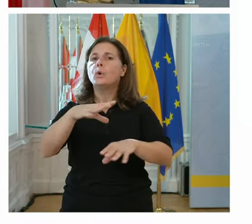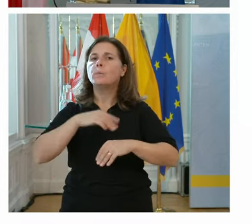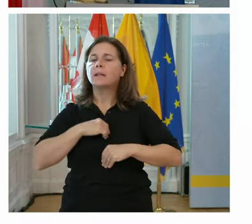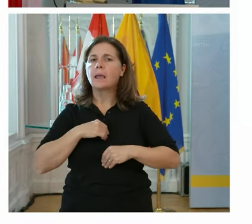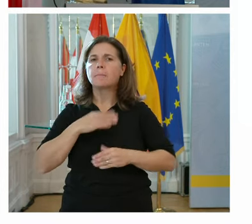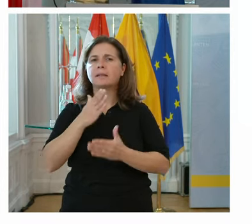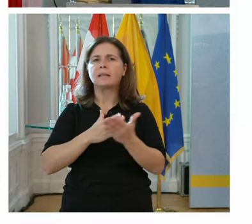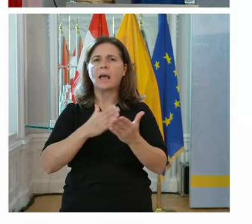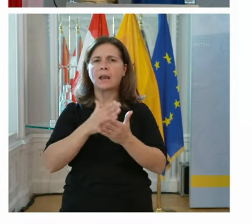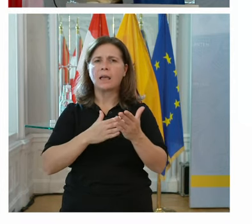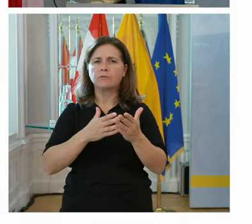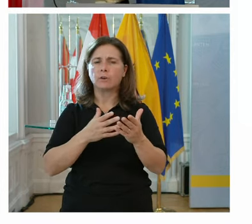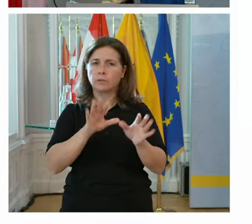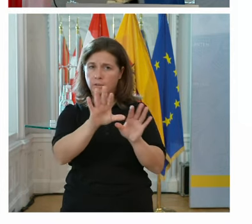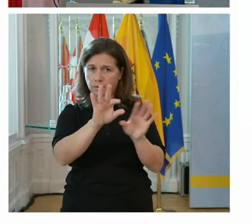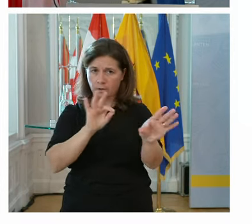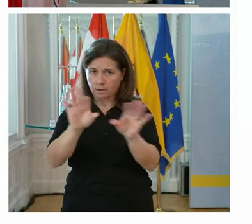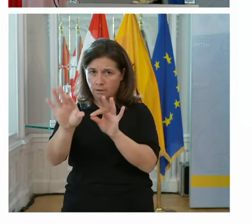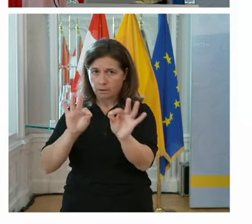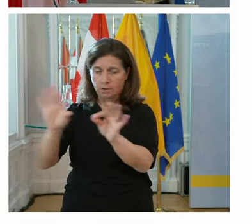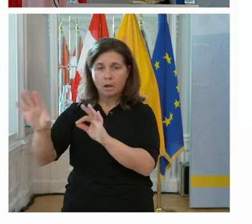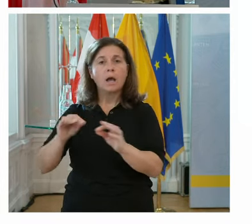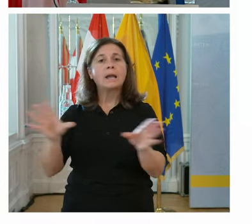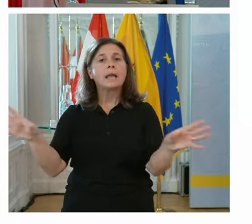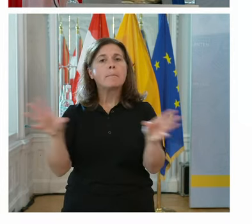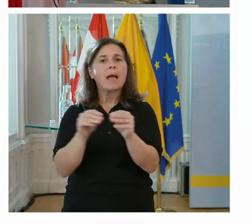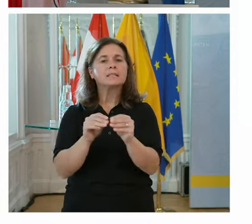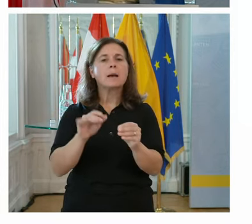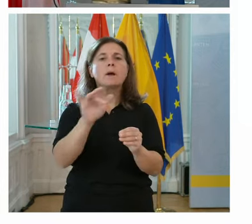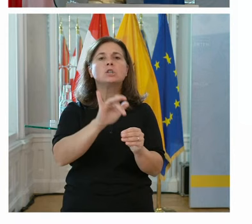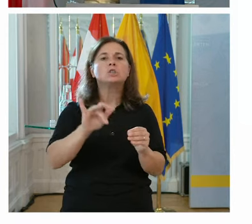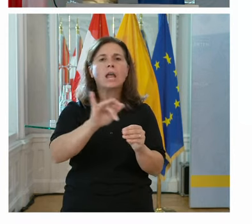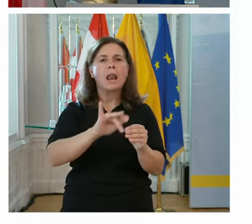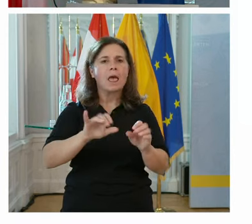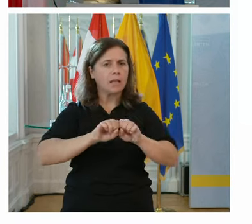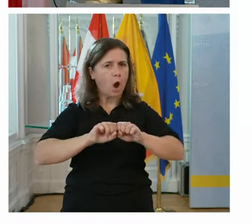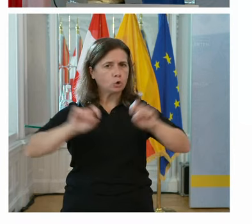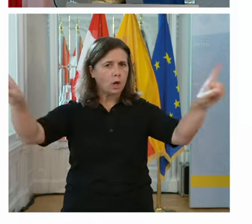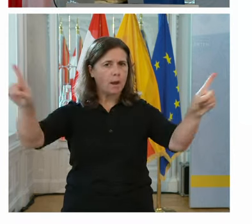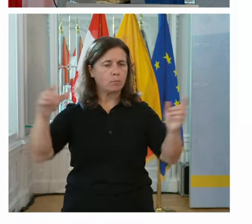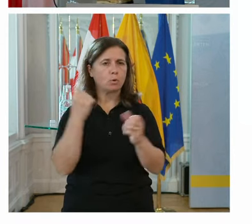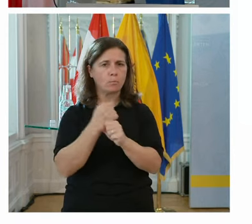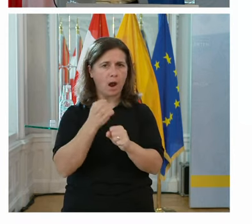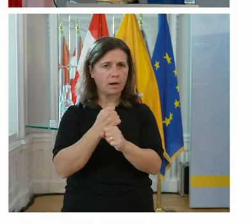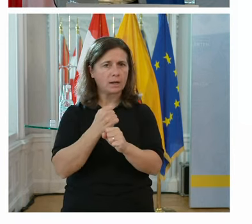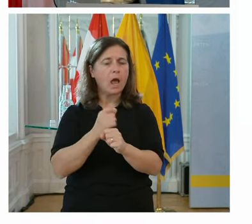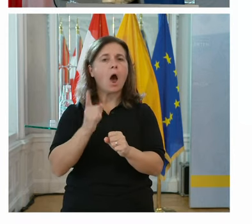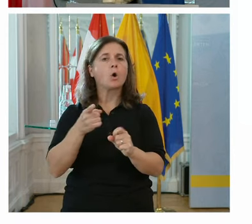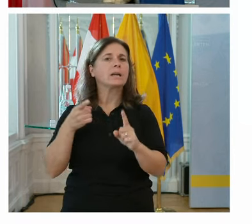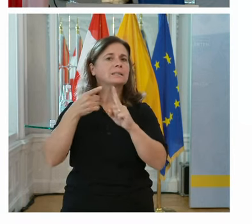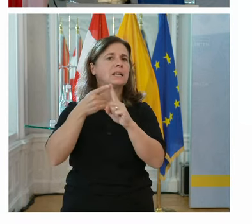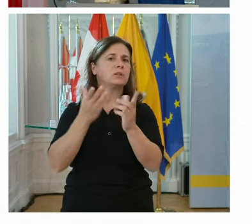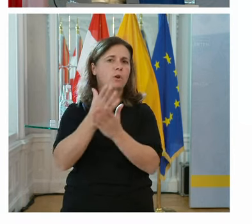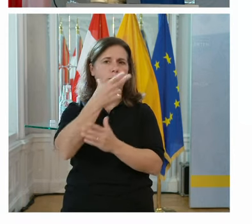des Recruitings für Sie. Wir erstellen mit Ihnen gemeinsam Stelleninserate, die wirklich auch gezielt für Menschen mit